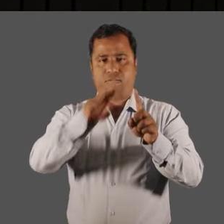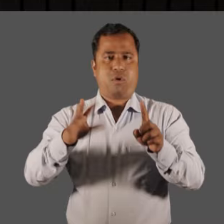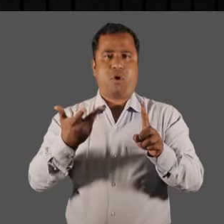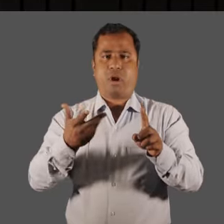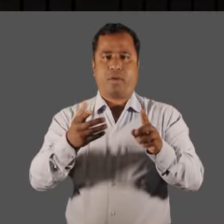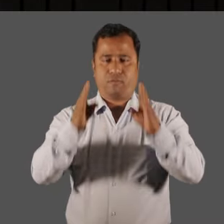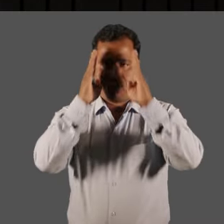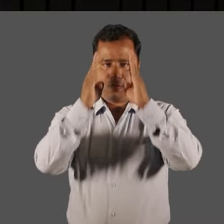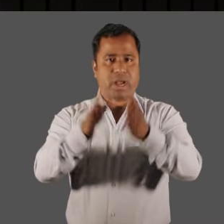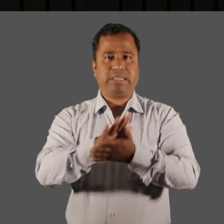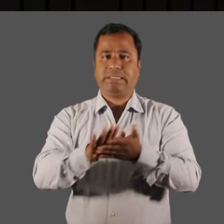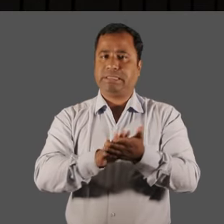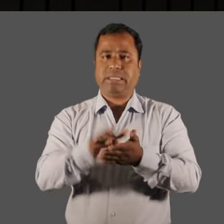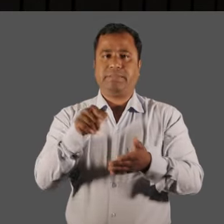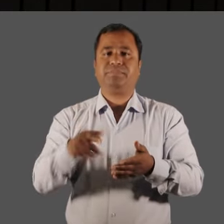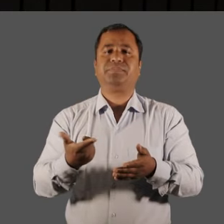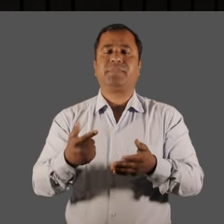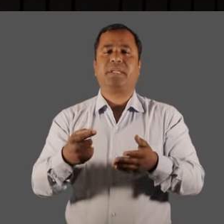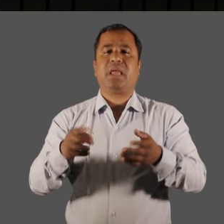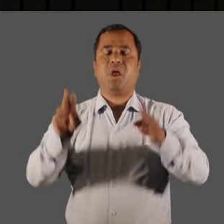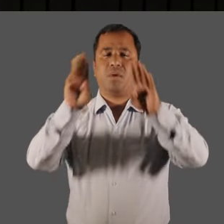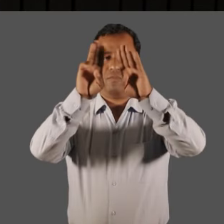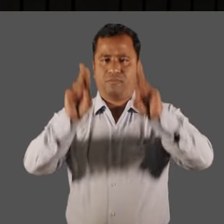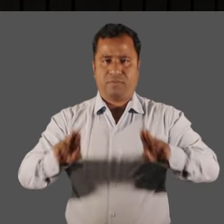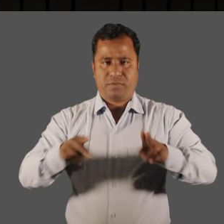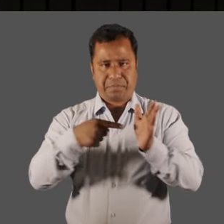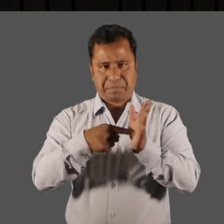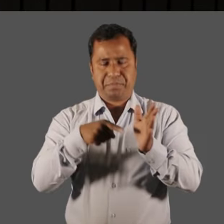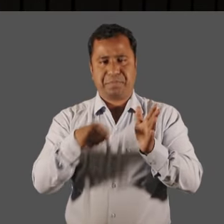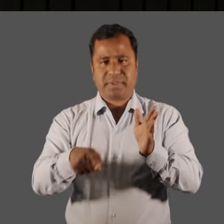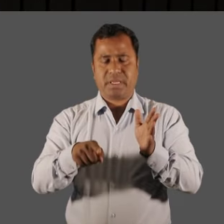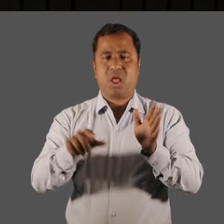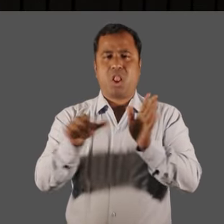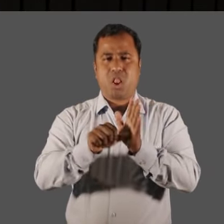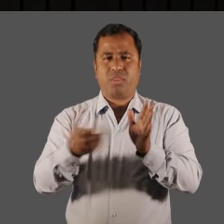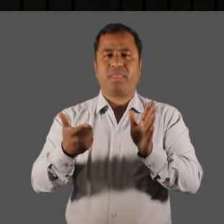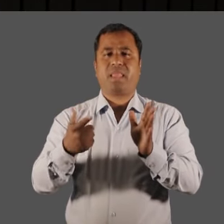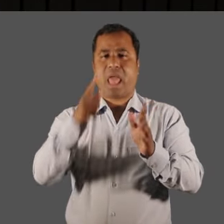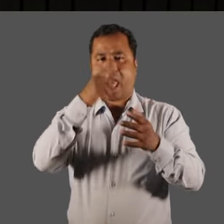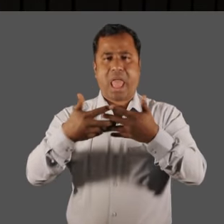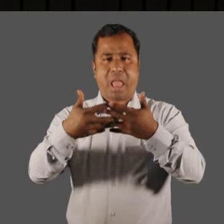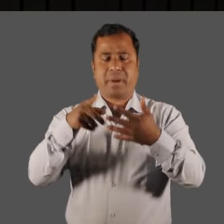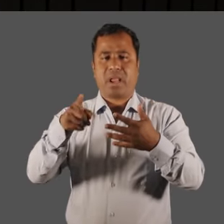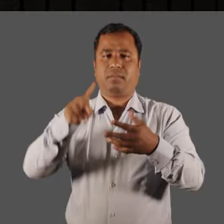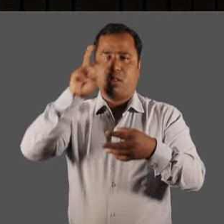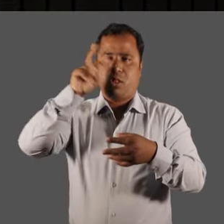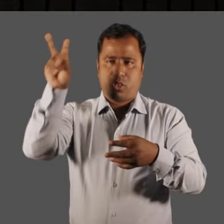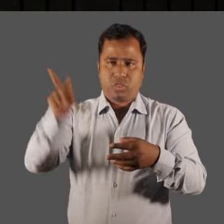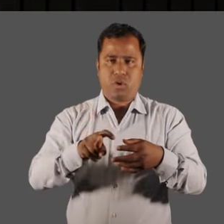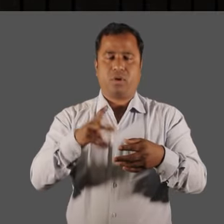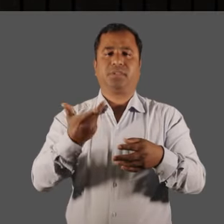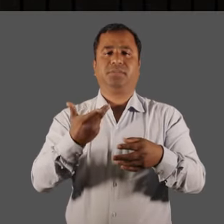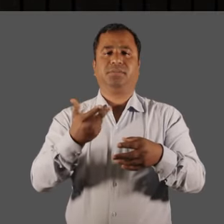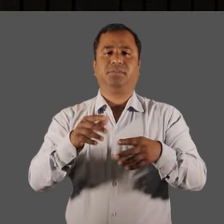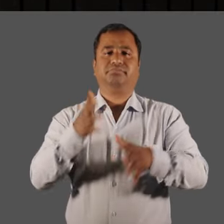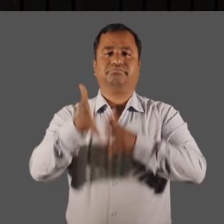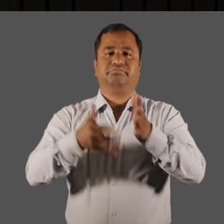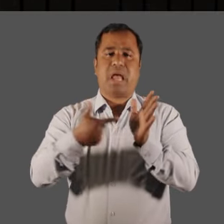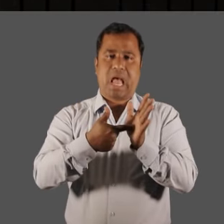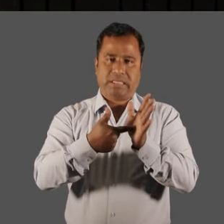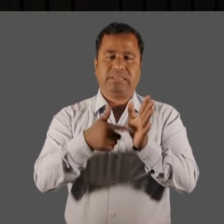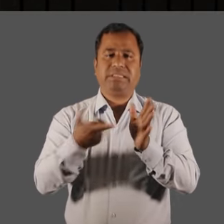আমেরিকান সাইন ল্যাঙ্গুয়েজ বলেন বা ব্রিটিশ সাইন ল্যাঙ্গুয়েজ বলেন, তারা, যেহেতু আপনি আসলে এটাকে আটকানোর কোনো সুযোগ নেই, এখন তো আসলে ফেসবুক, ইনস্টাগ্রাম সবকিছুতে